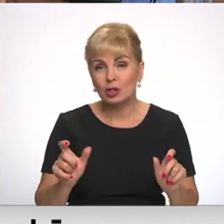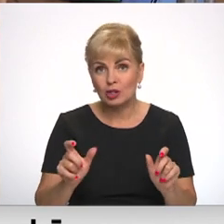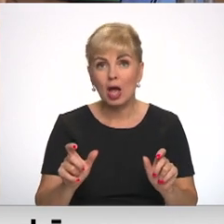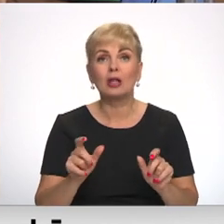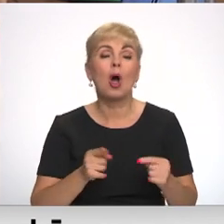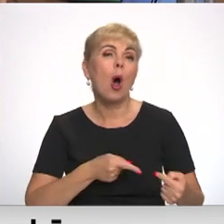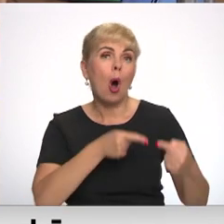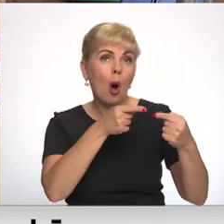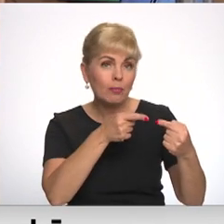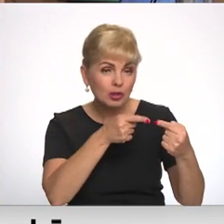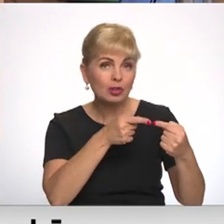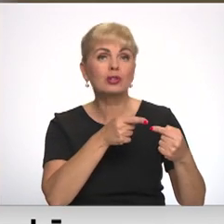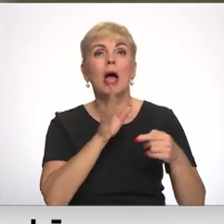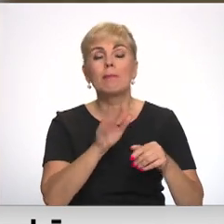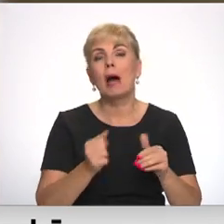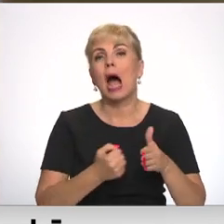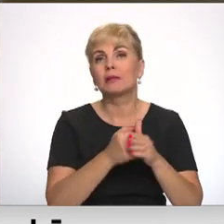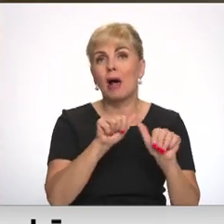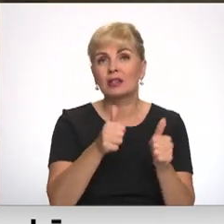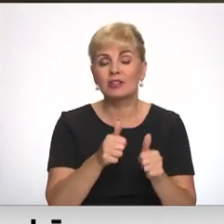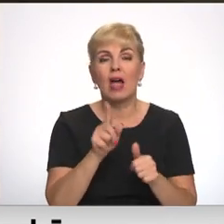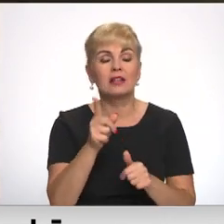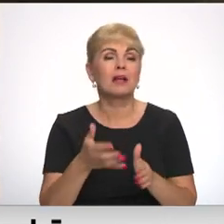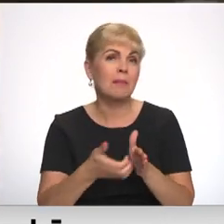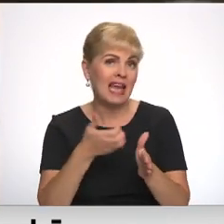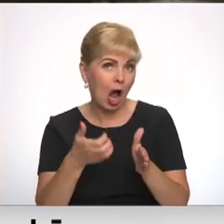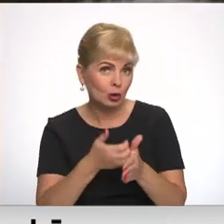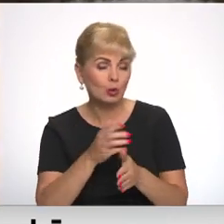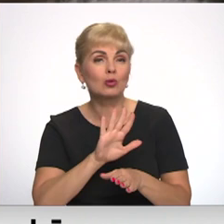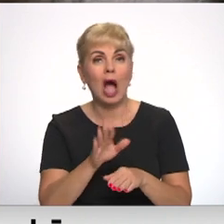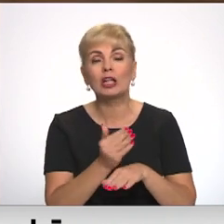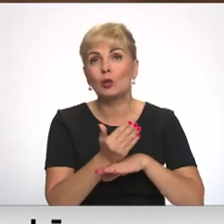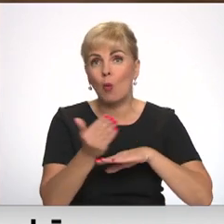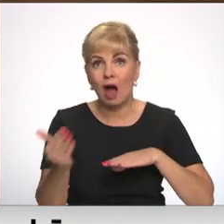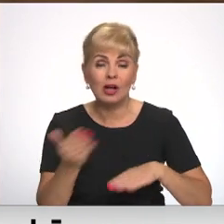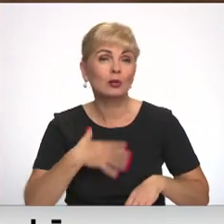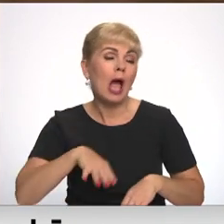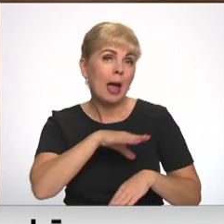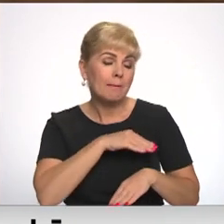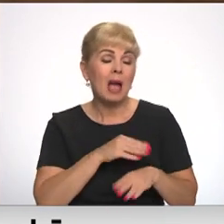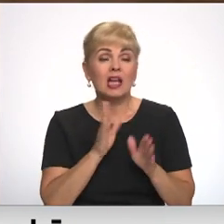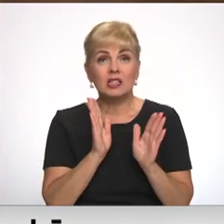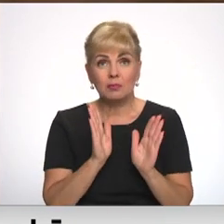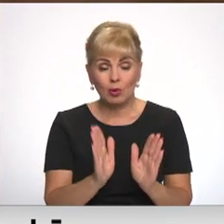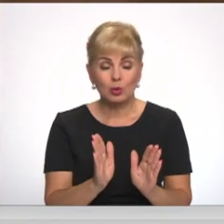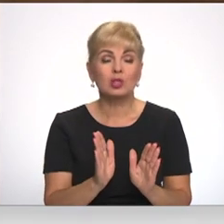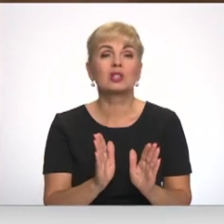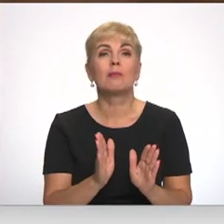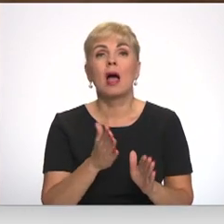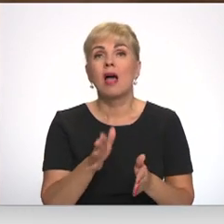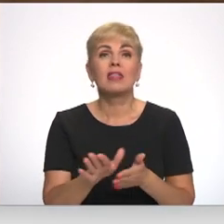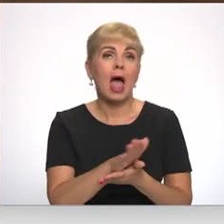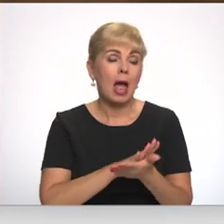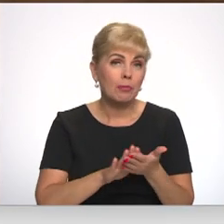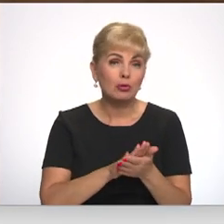Opozīcija no tribīnes kritizēja, ka atbalsta veidi esot ne tikai nepietiekami, bet arī novēloti. Un mēs nonāksim pie tā, ka mums nebūs